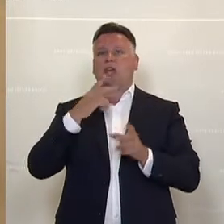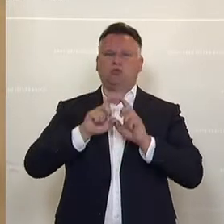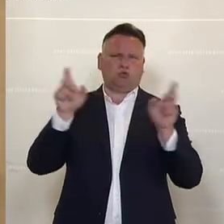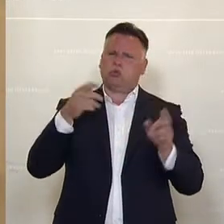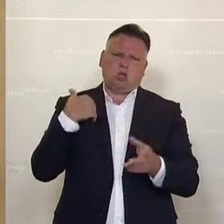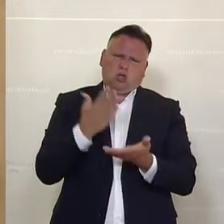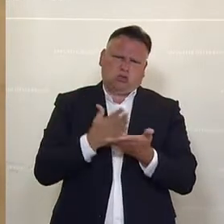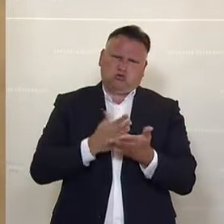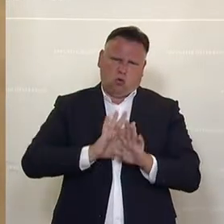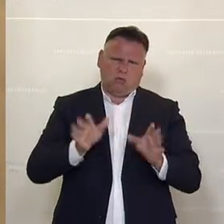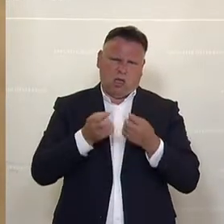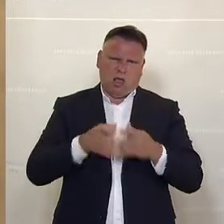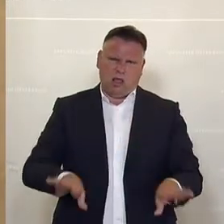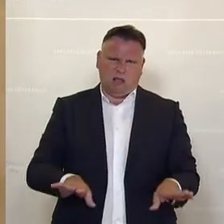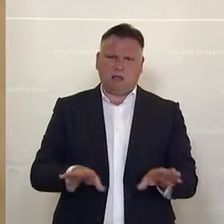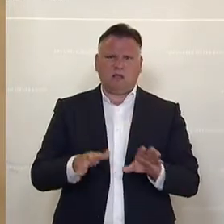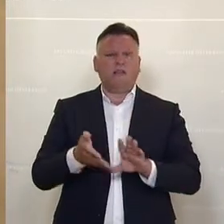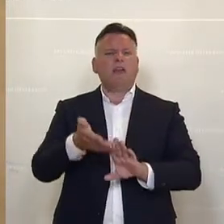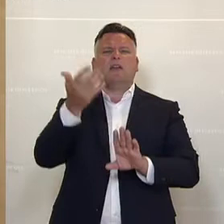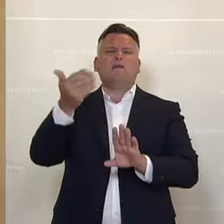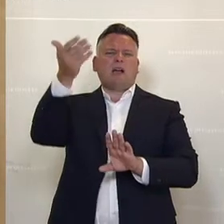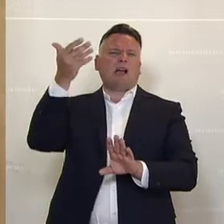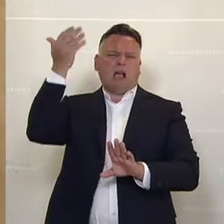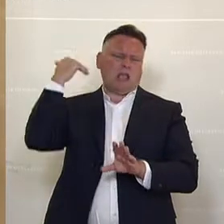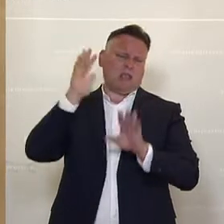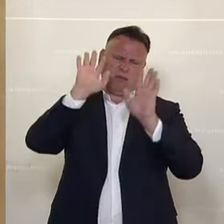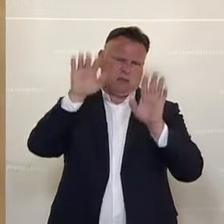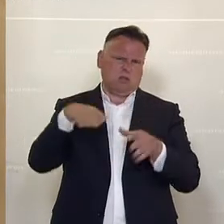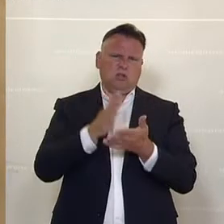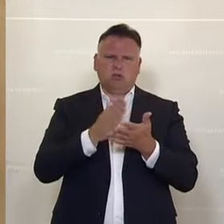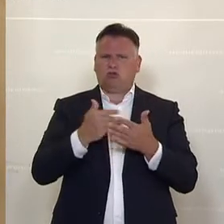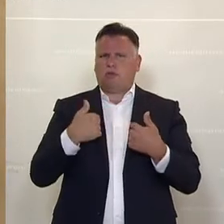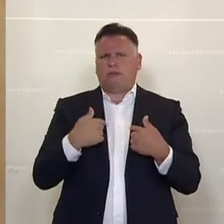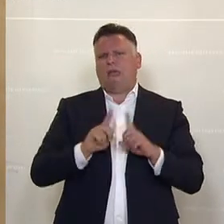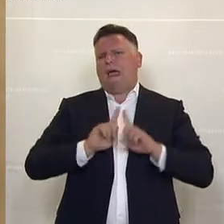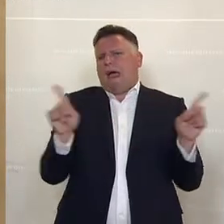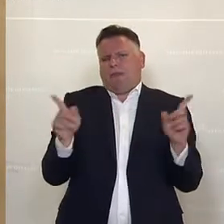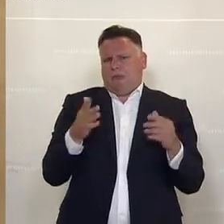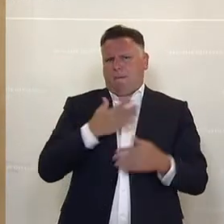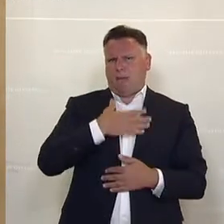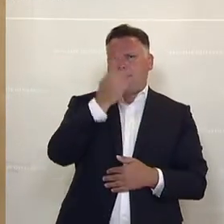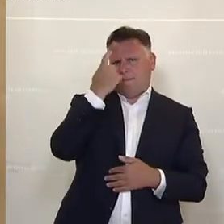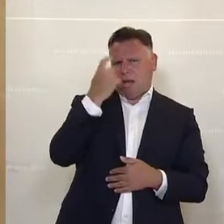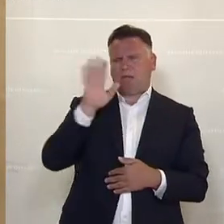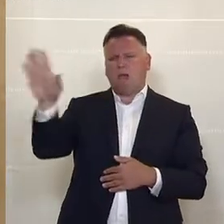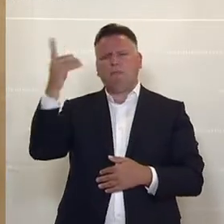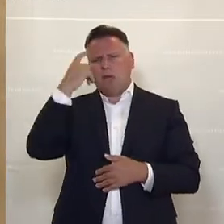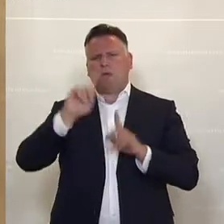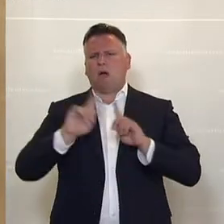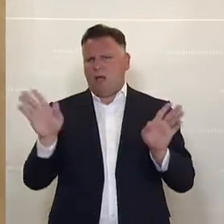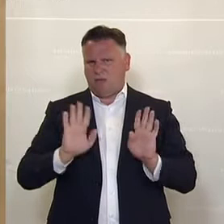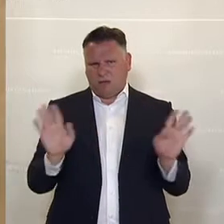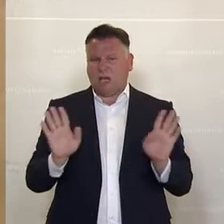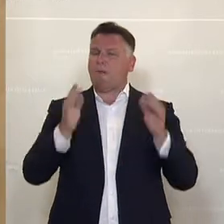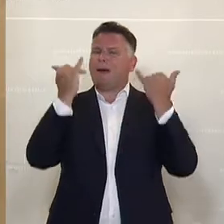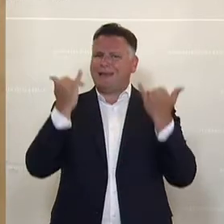denke, was die Vergangenheit betrifft, da haben wir andere Versionen dieser Geschichte, das wird sich auch nicht ändern. Aber wir schauen